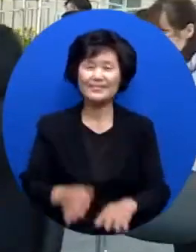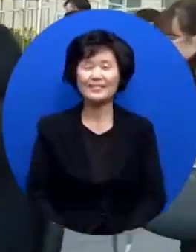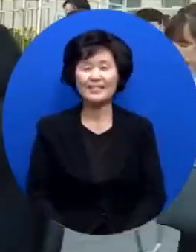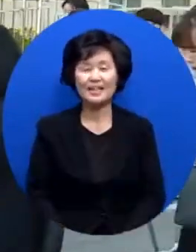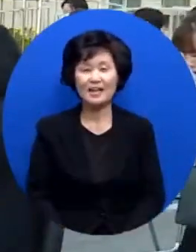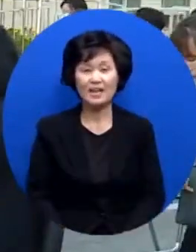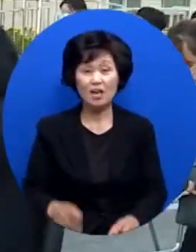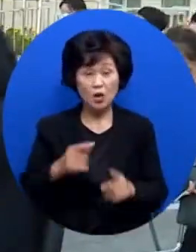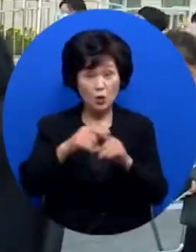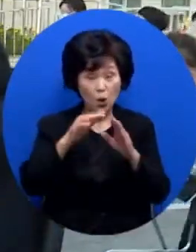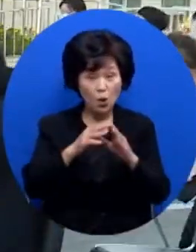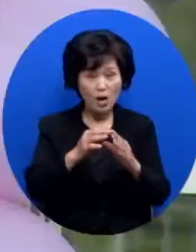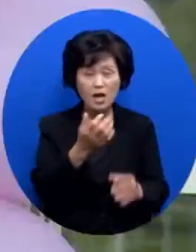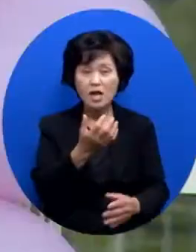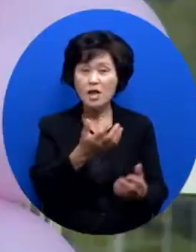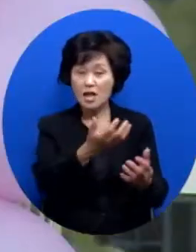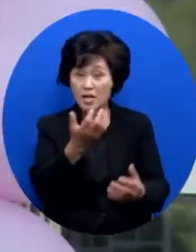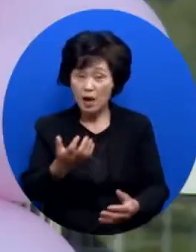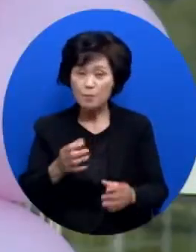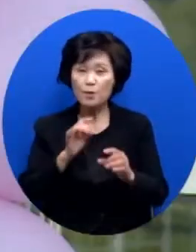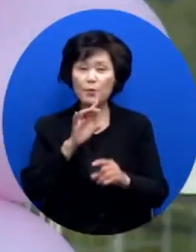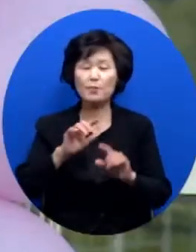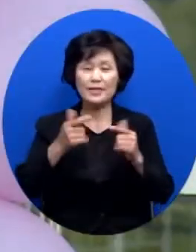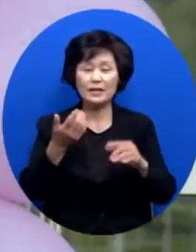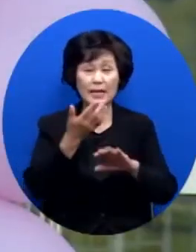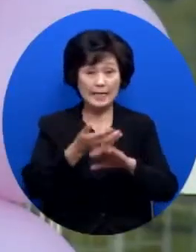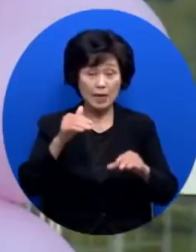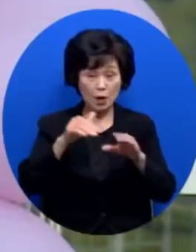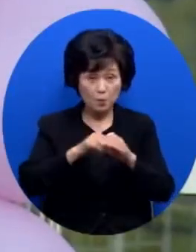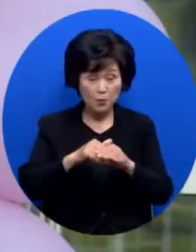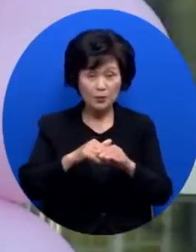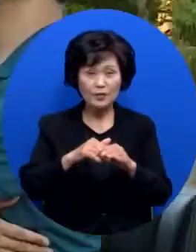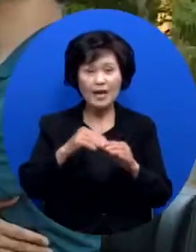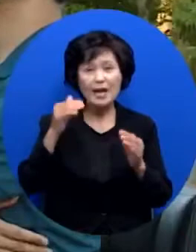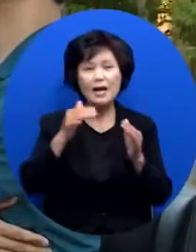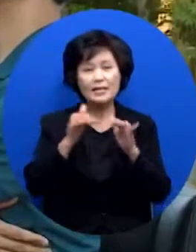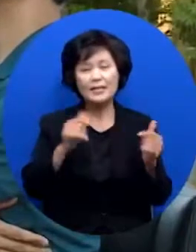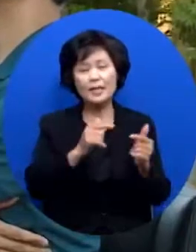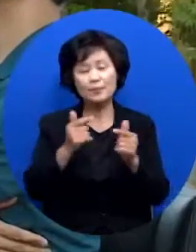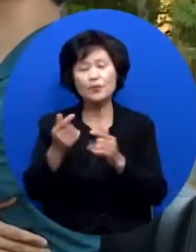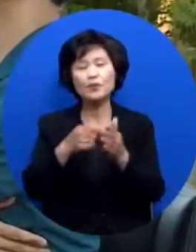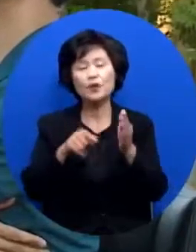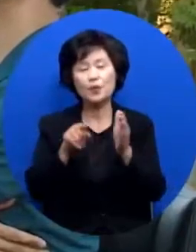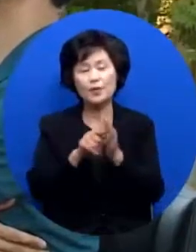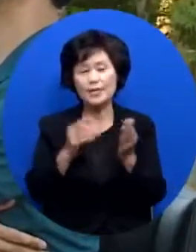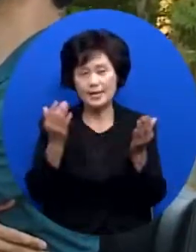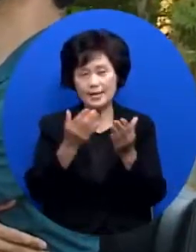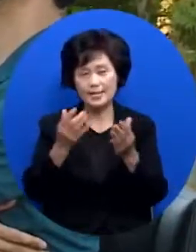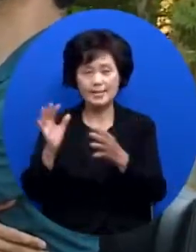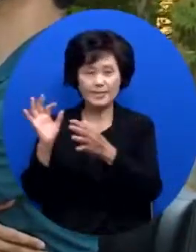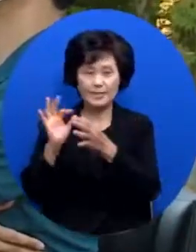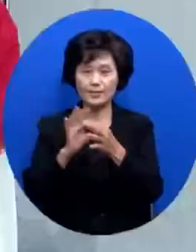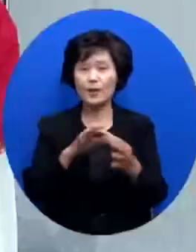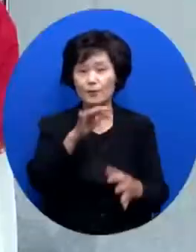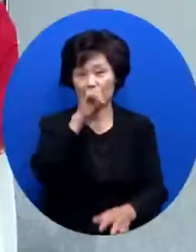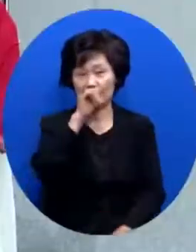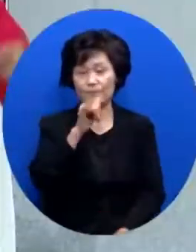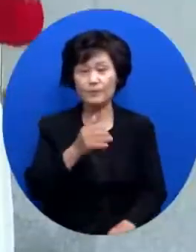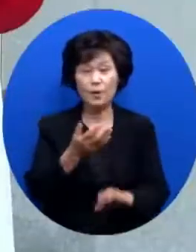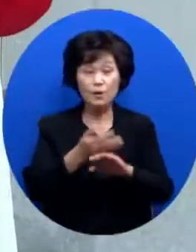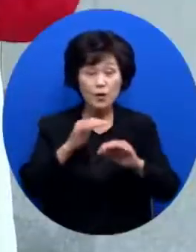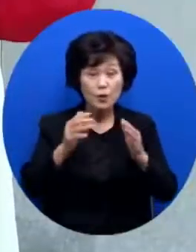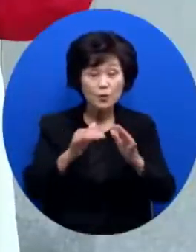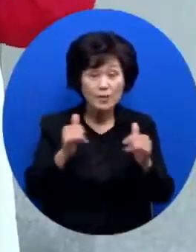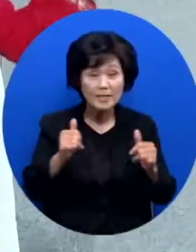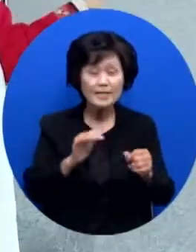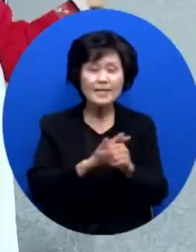장동교회는 난민뿐 아니라 다문화 가정과 외국인 유학생을 섬기는 다양한 다문화 사역을 펼치고 있습니다. 외국인을 사랑으로 품어야